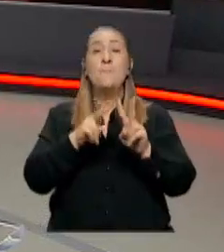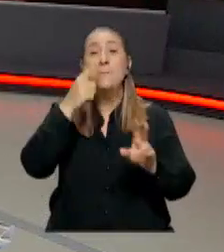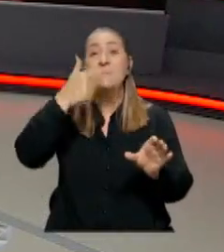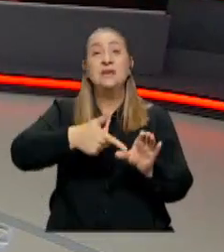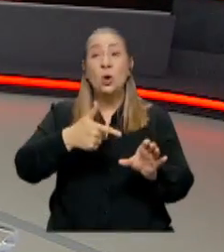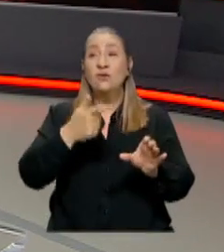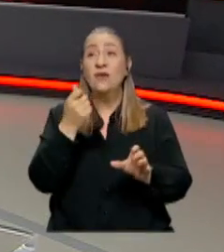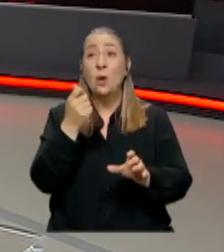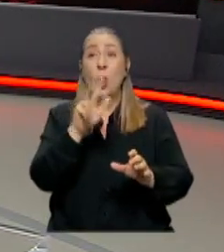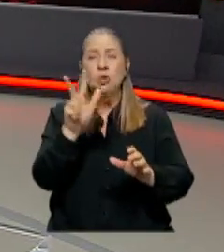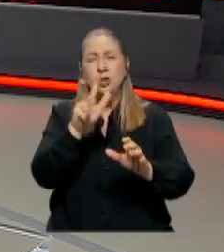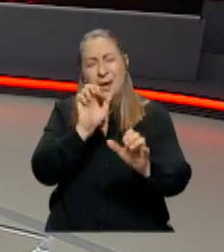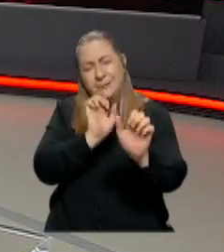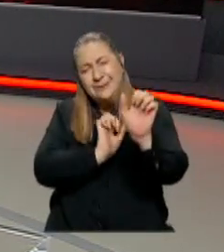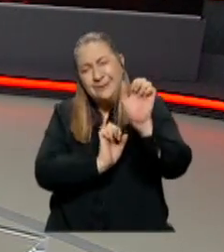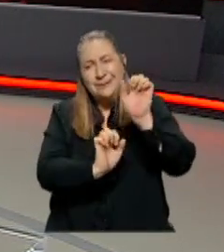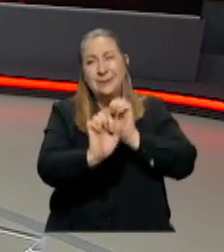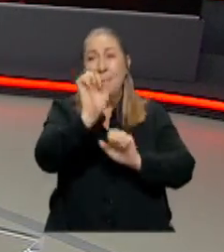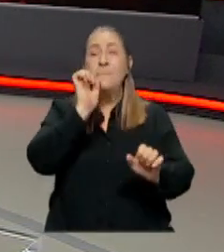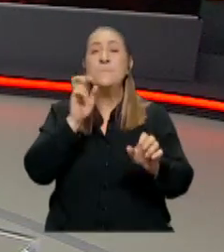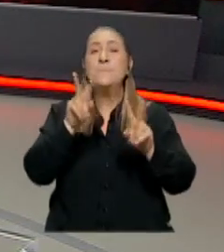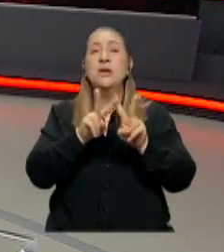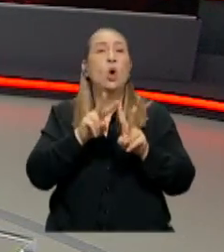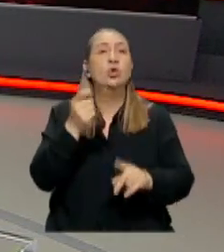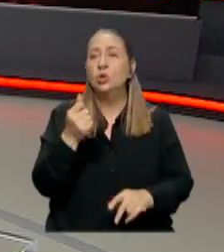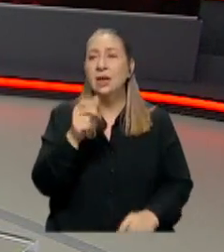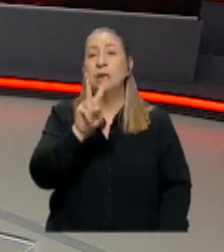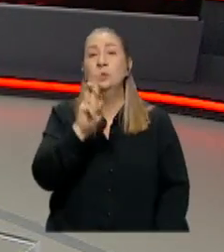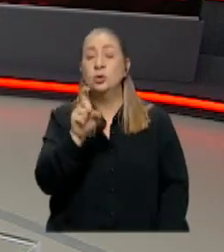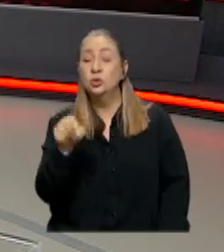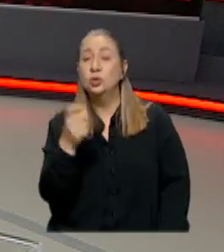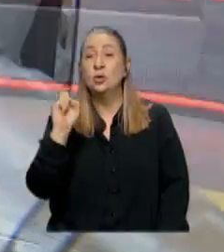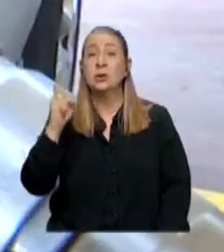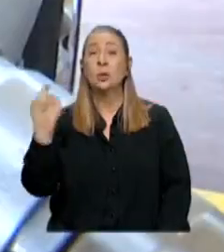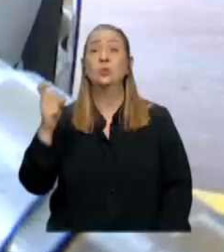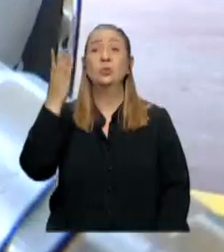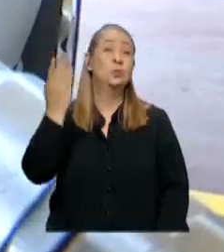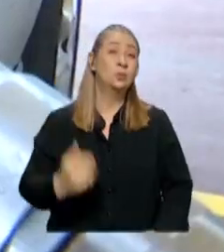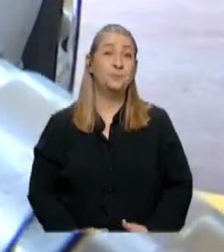fiyatlarında 30'a direniyor. Motorin 29.99.